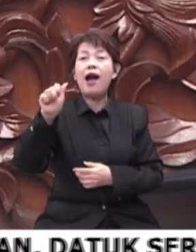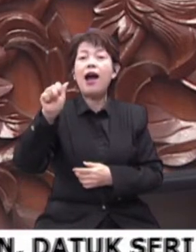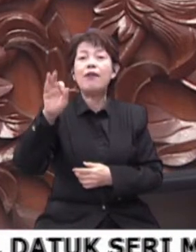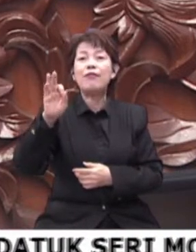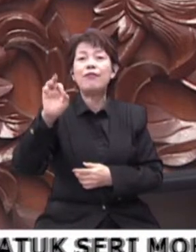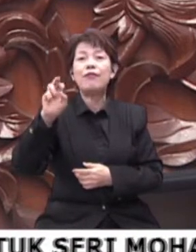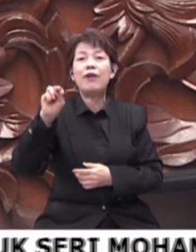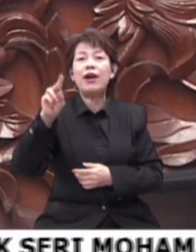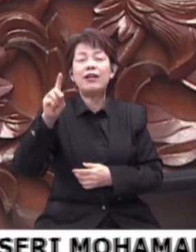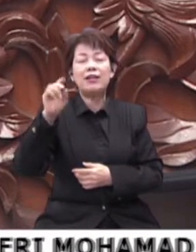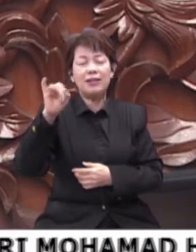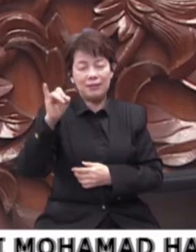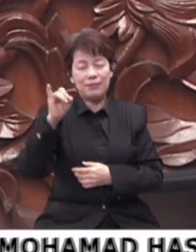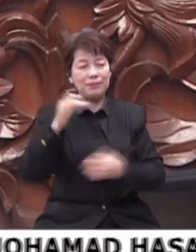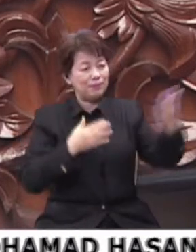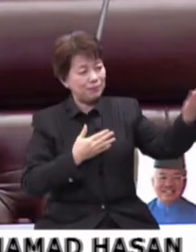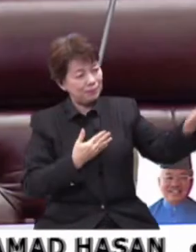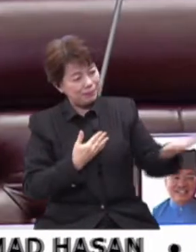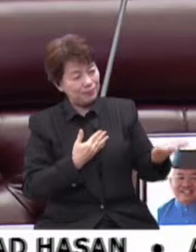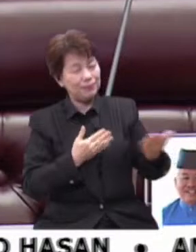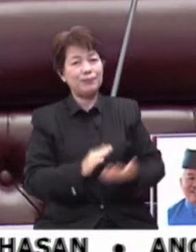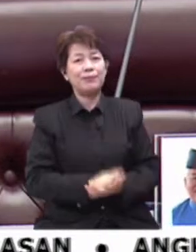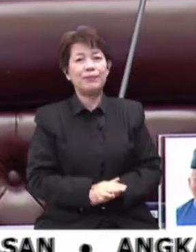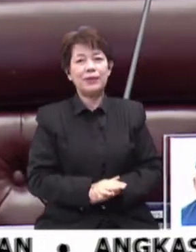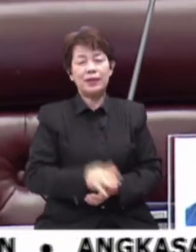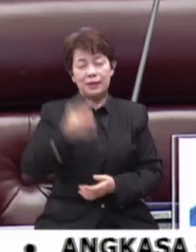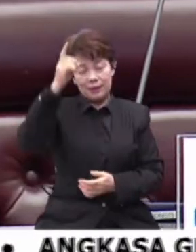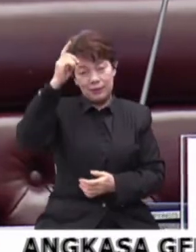Muhammad datus